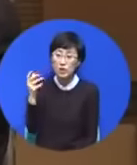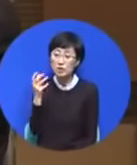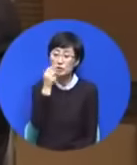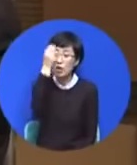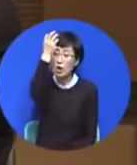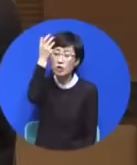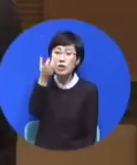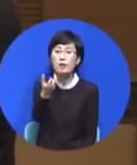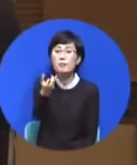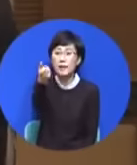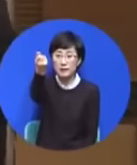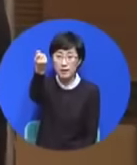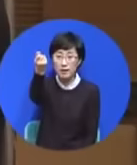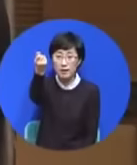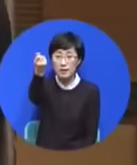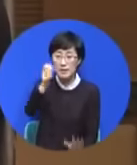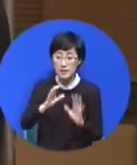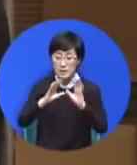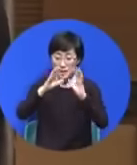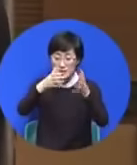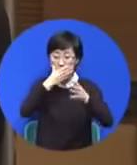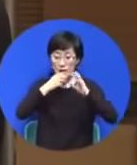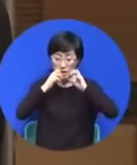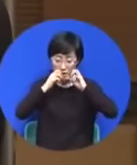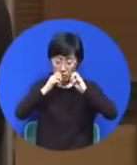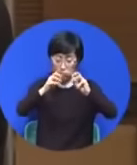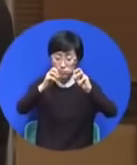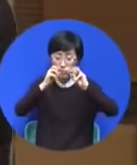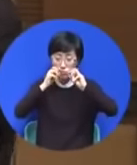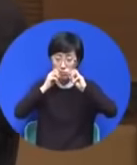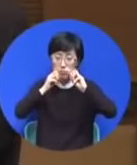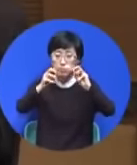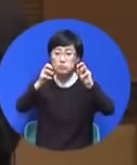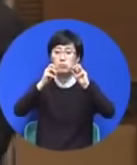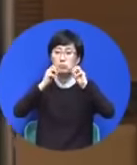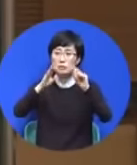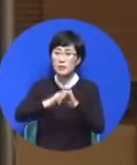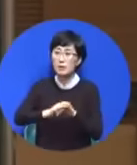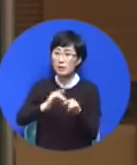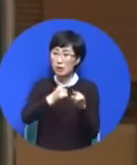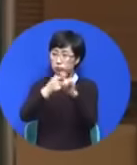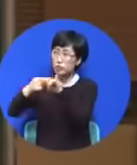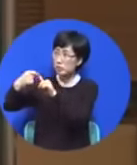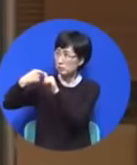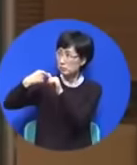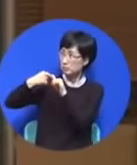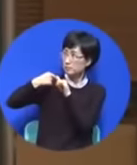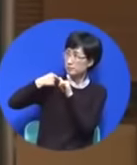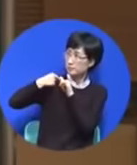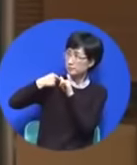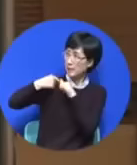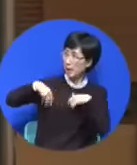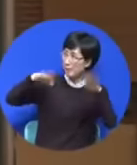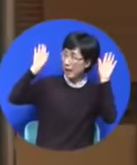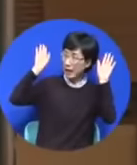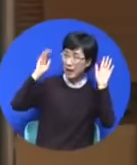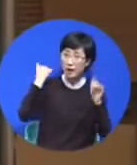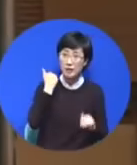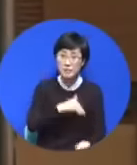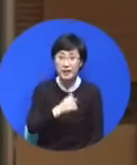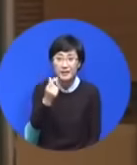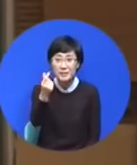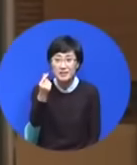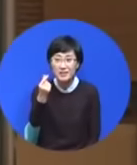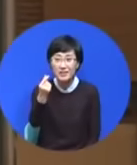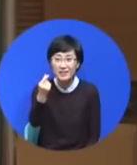받아라 세계 복음을 하라 이러면 못해요 그러면 심해야